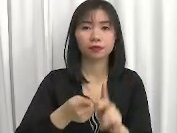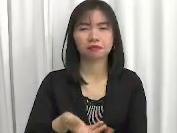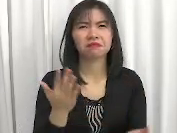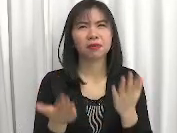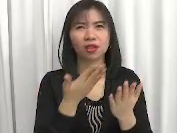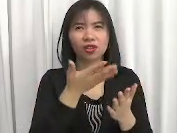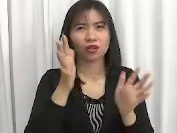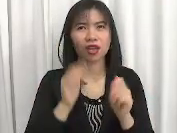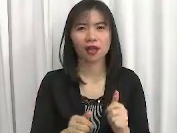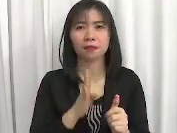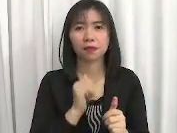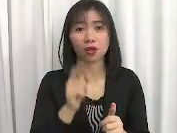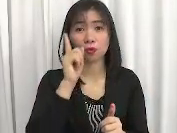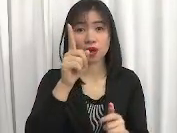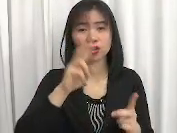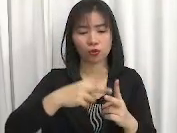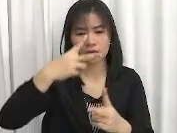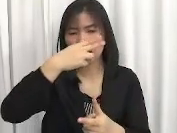his hair and